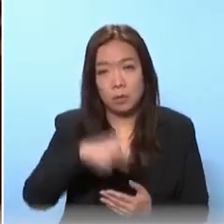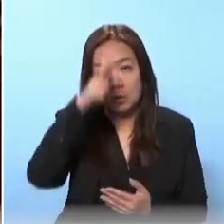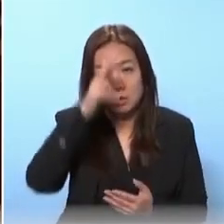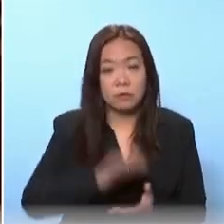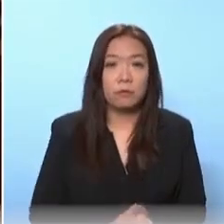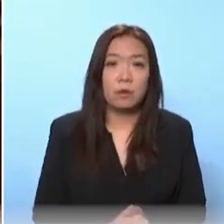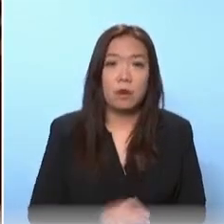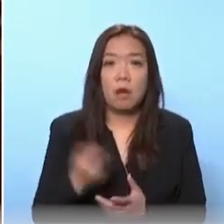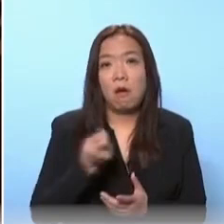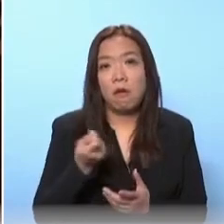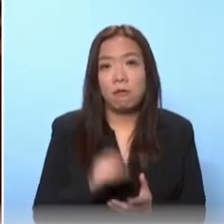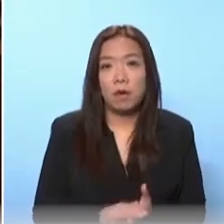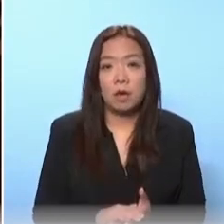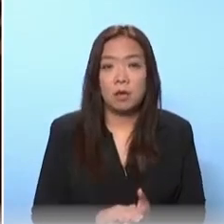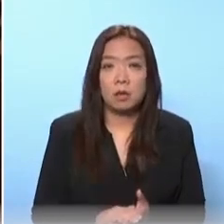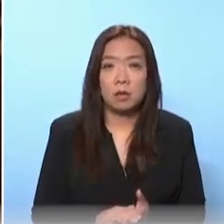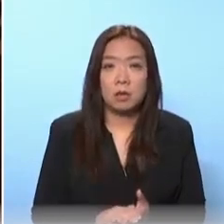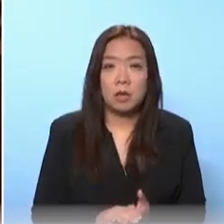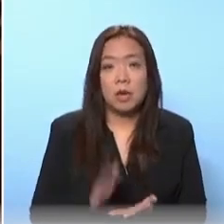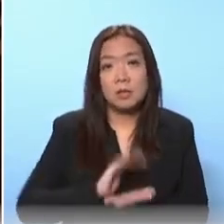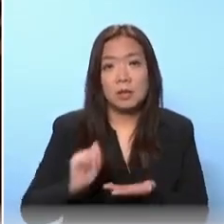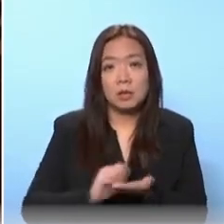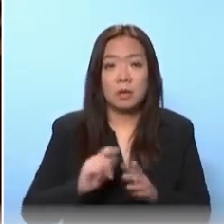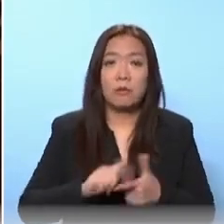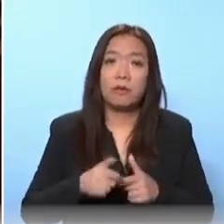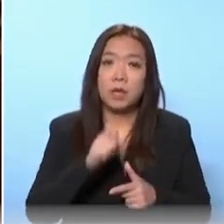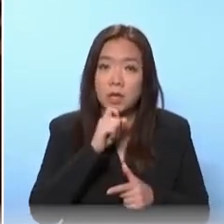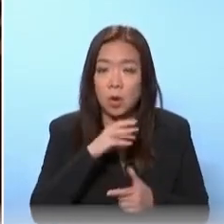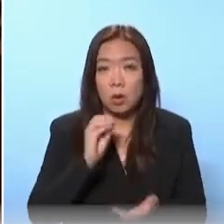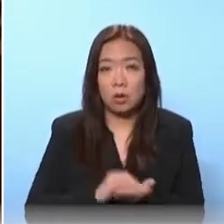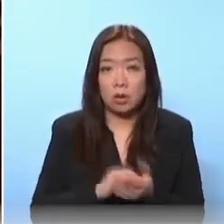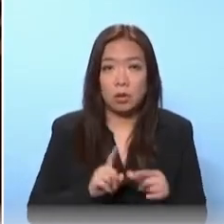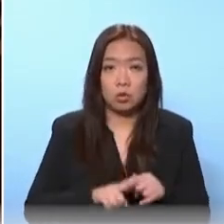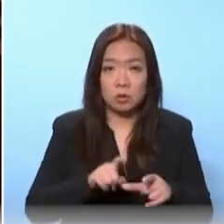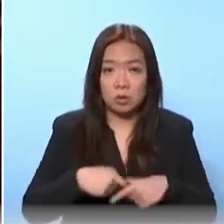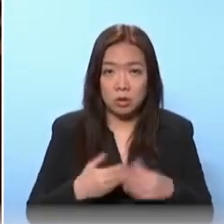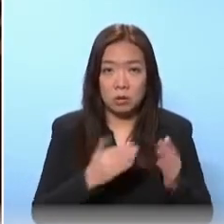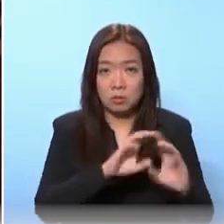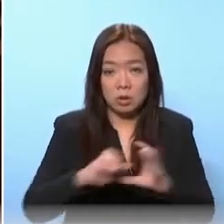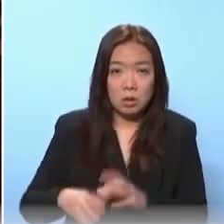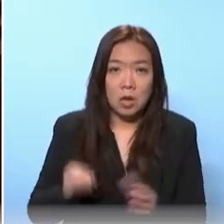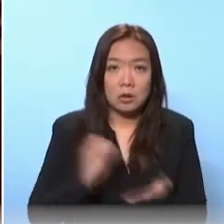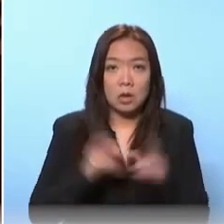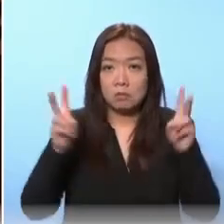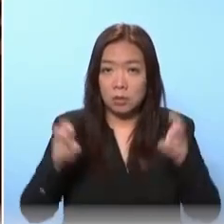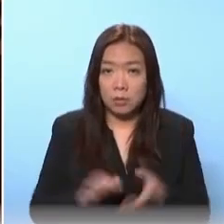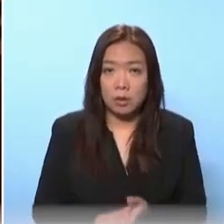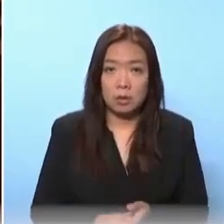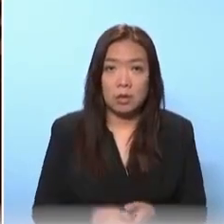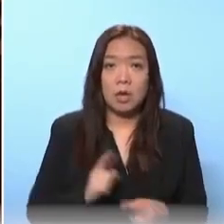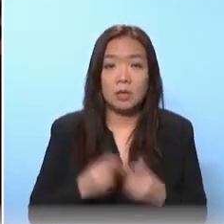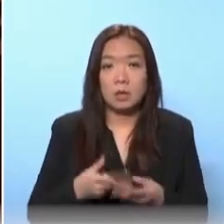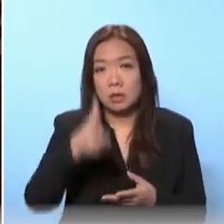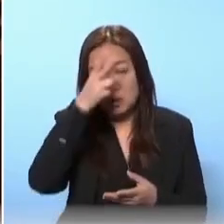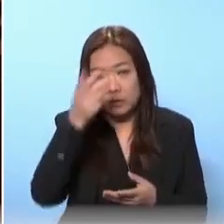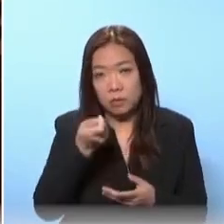能夠盡快有一套清晰的方法去釐定中產階層的定義，這樣政府才可